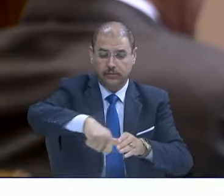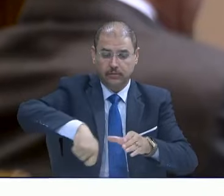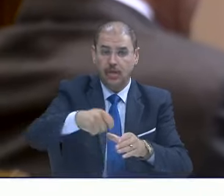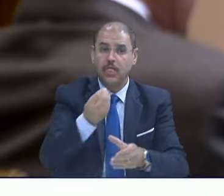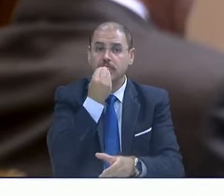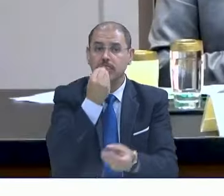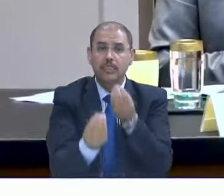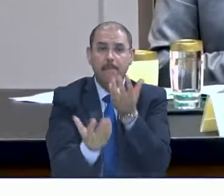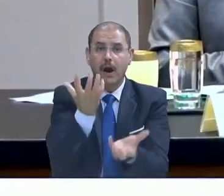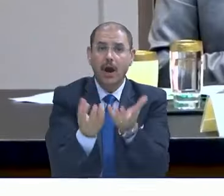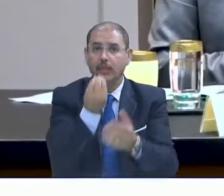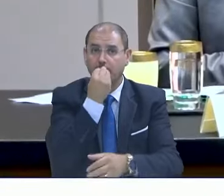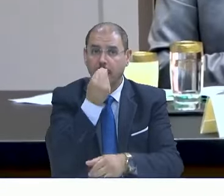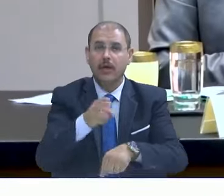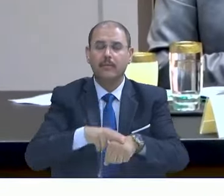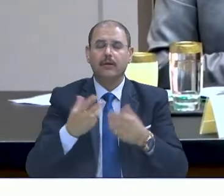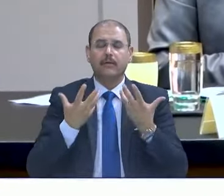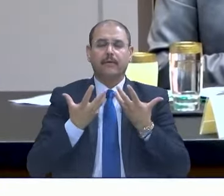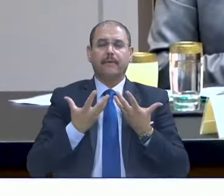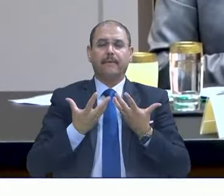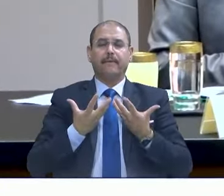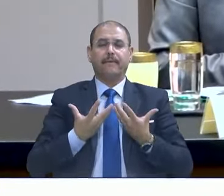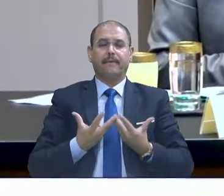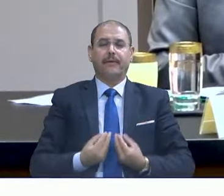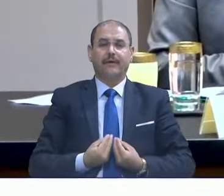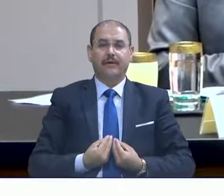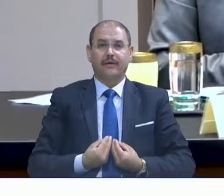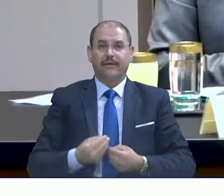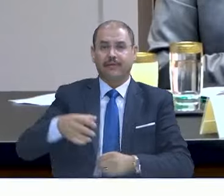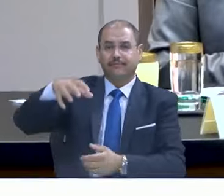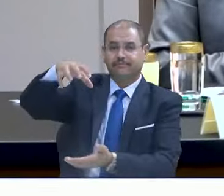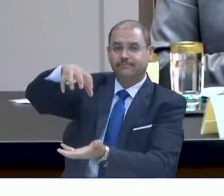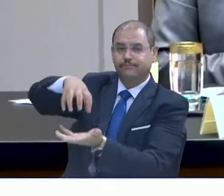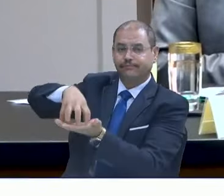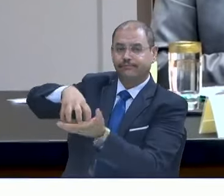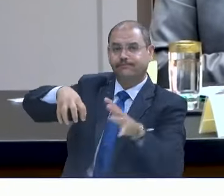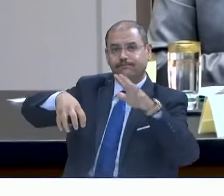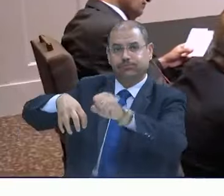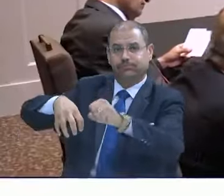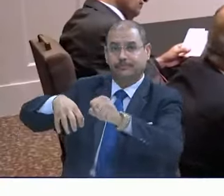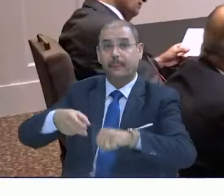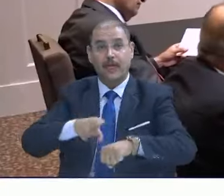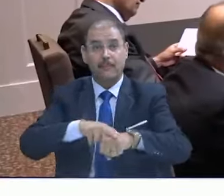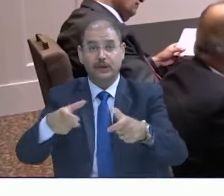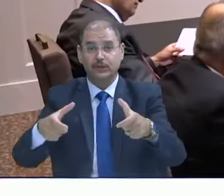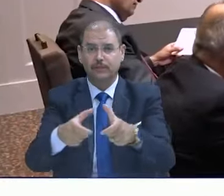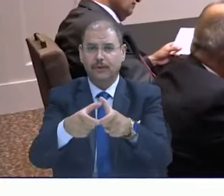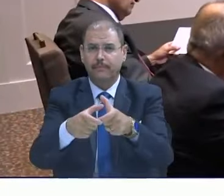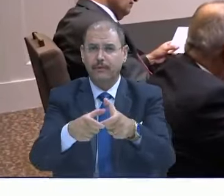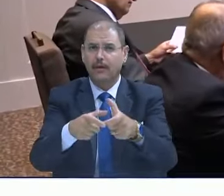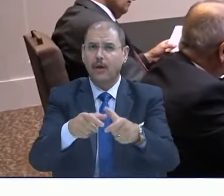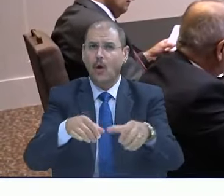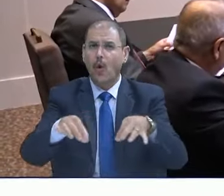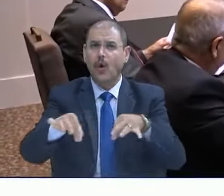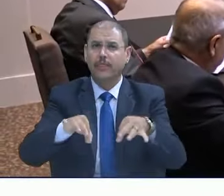استشفائيا انسجاما مع رؤيه التحديث الاقتصادي وفي اجتماع خصص لعرض خطوات تنفيذ